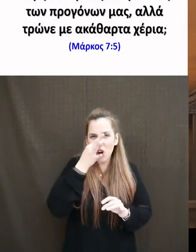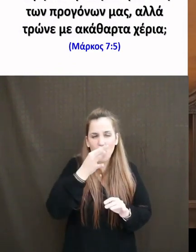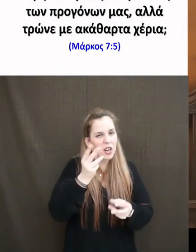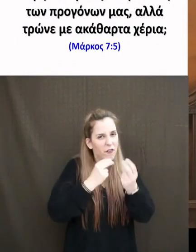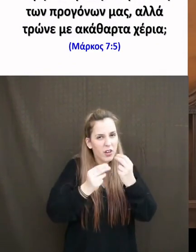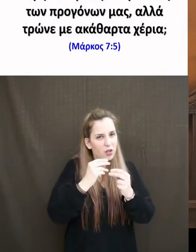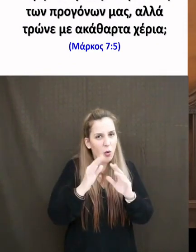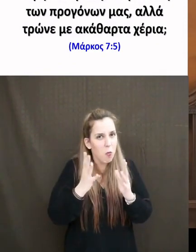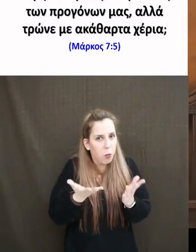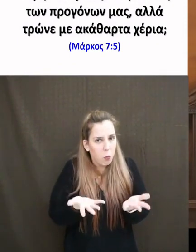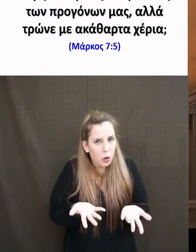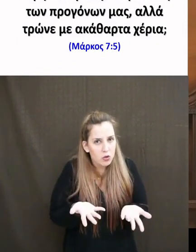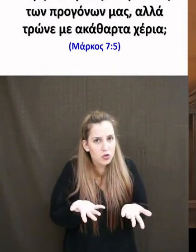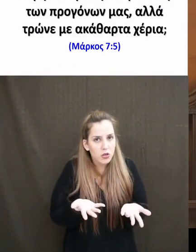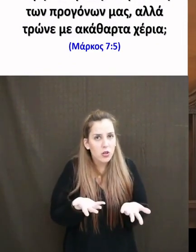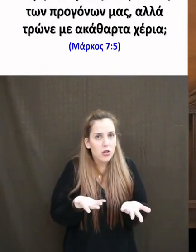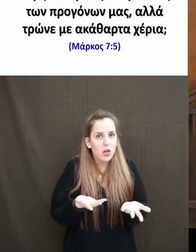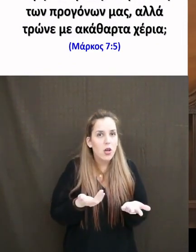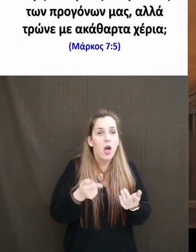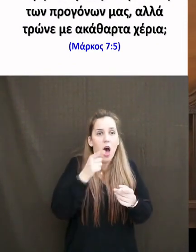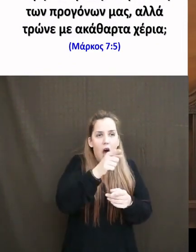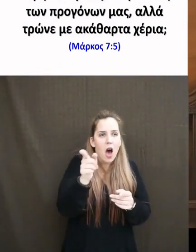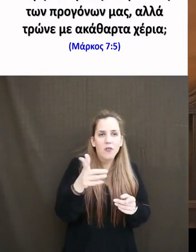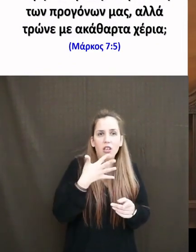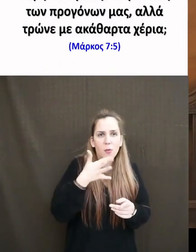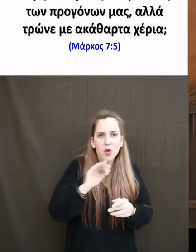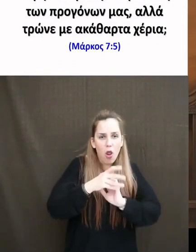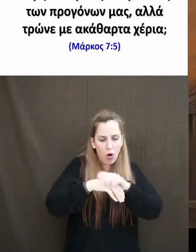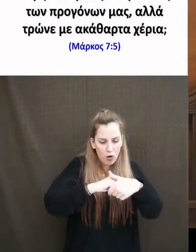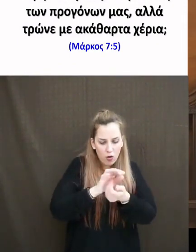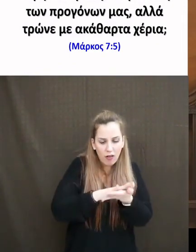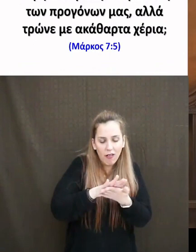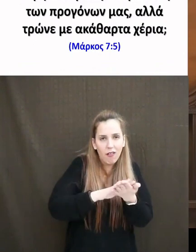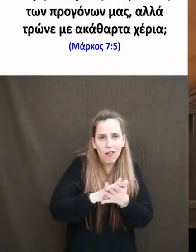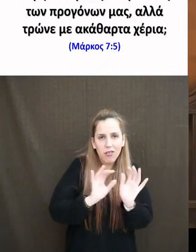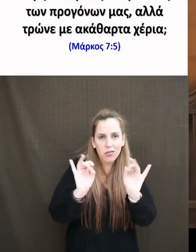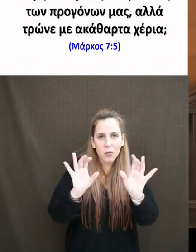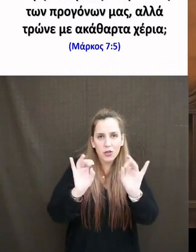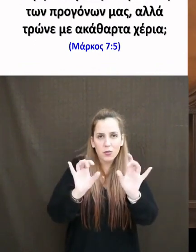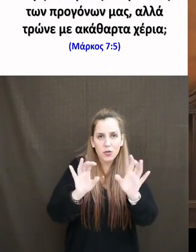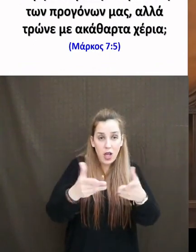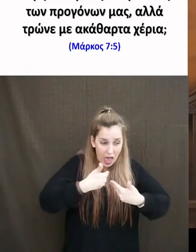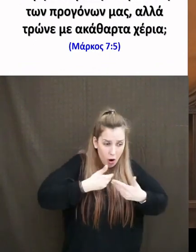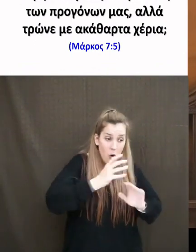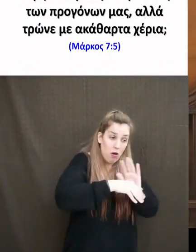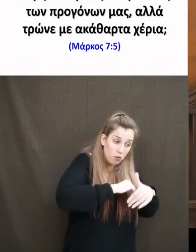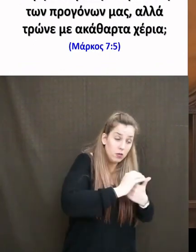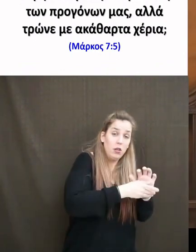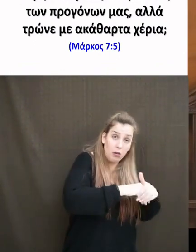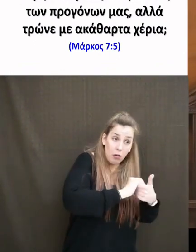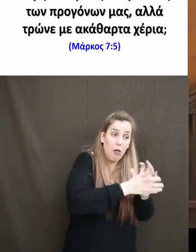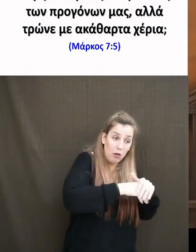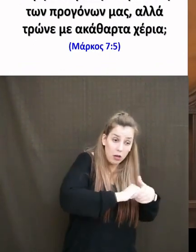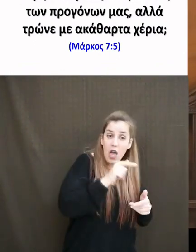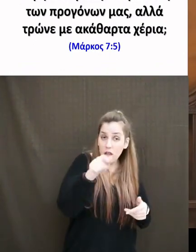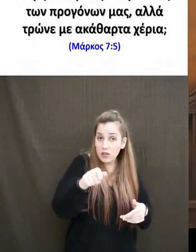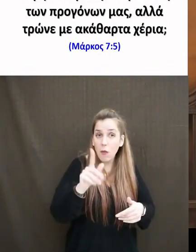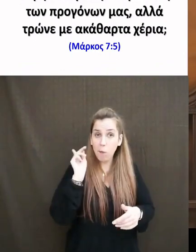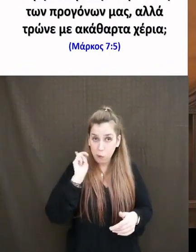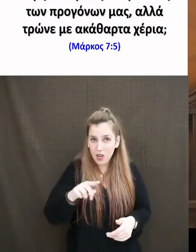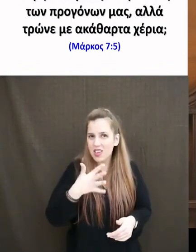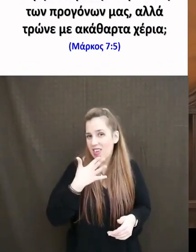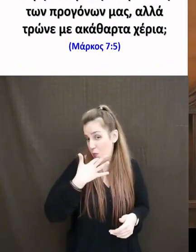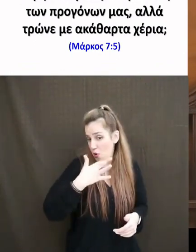δεν κάνετε ό,τι κάνουμε εμείς οι άλλοι? Είστε καλύτεροι? Πρέπει να είστε όπως όλοι. Θέλετε να